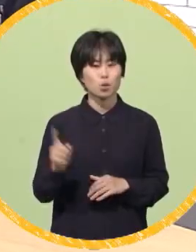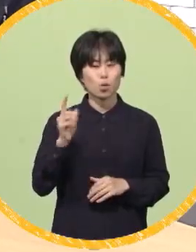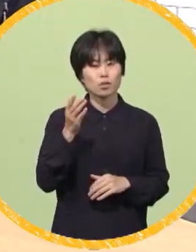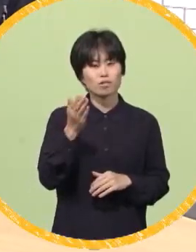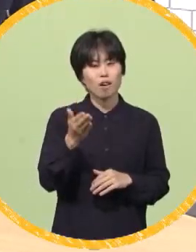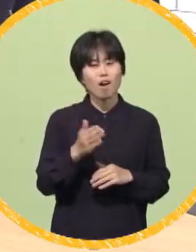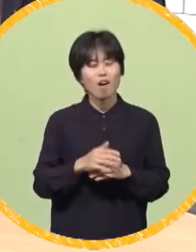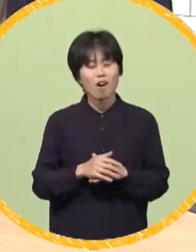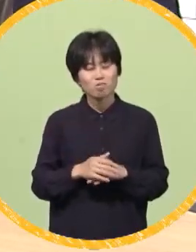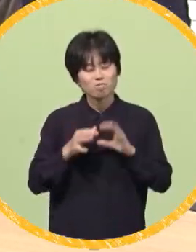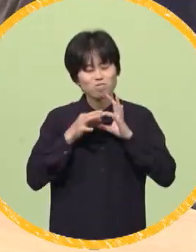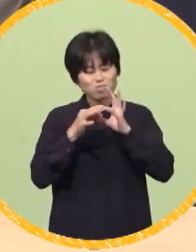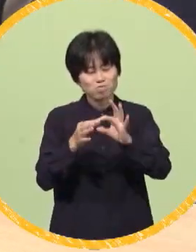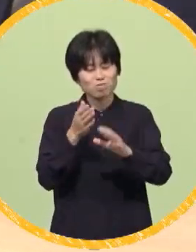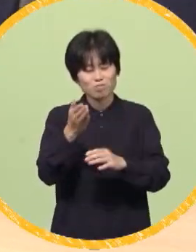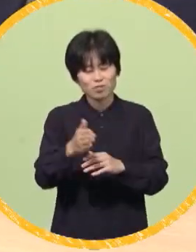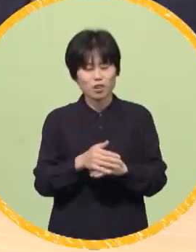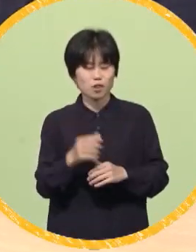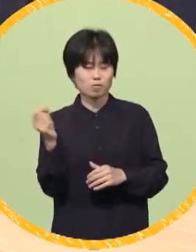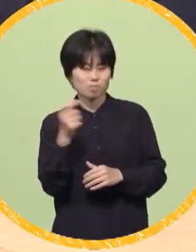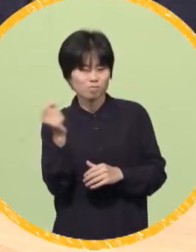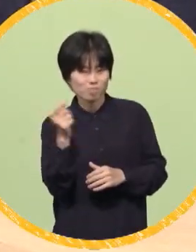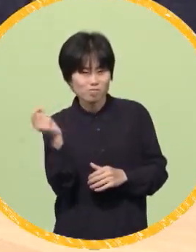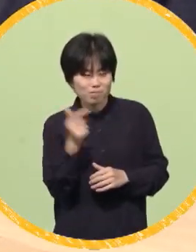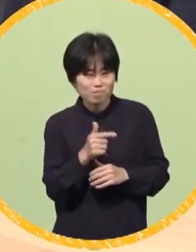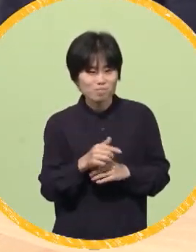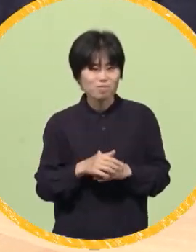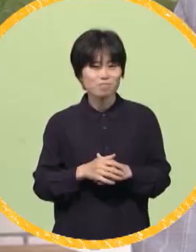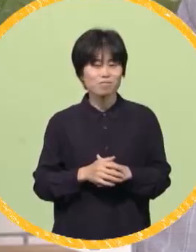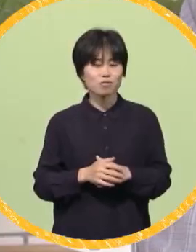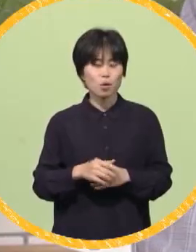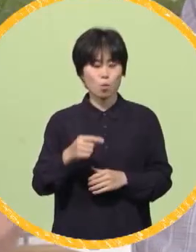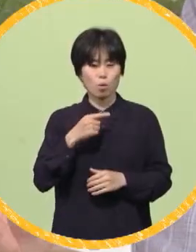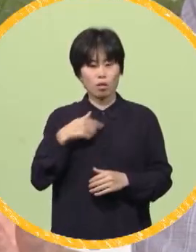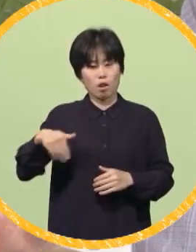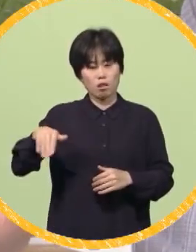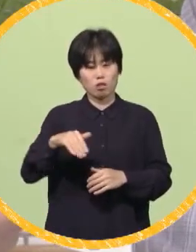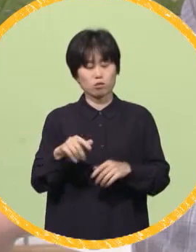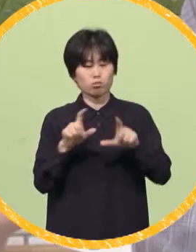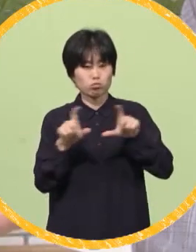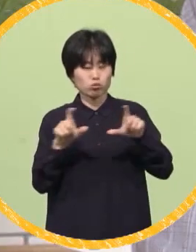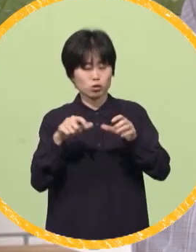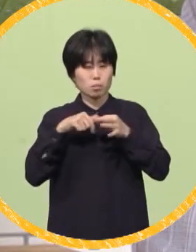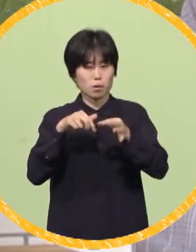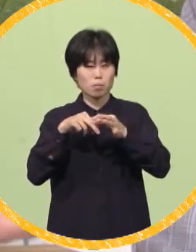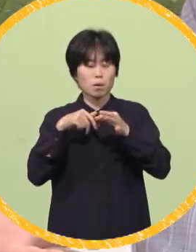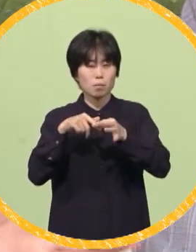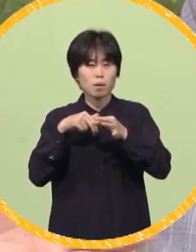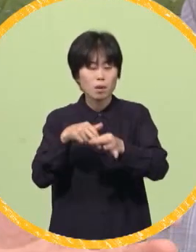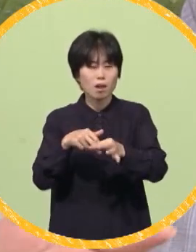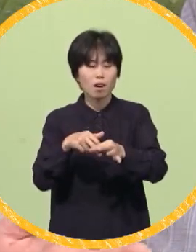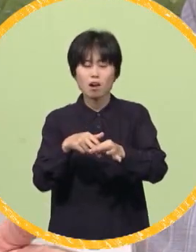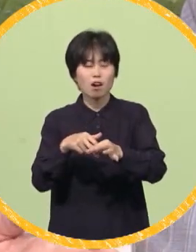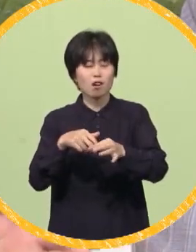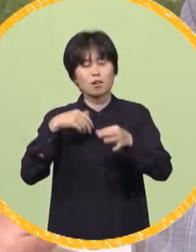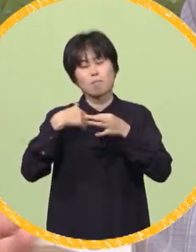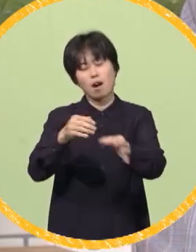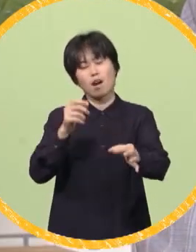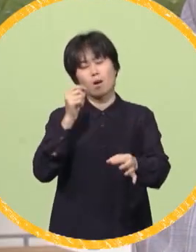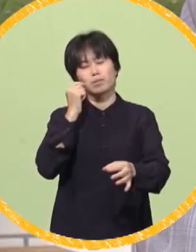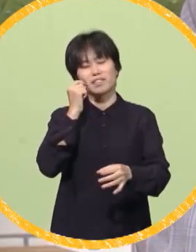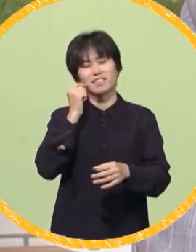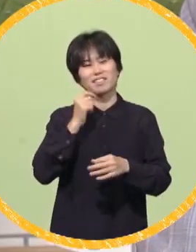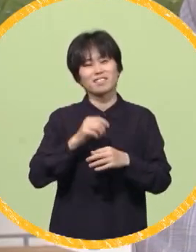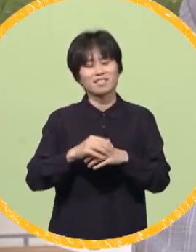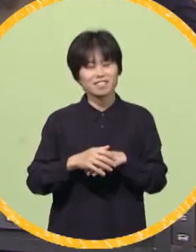す迫力伝わりました、 勢いもあるし、うん、早いし、ね、多分絶対私たちが普通にサッカーやっても、ね、あんな風に点も入らないし、 いや、なんない、 かわ